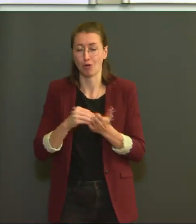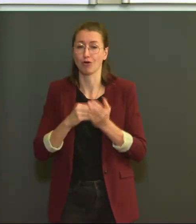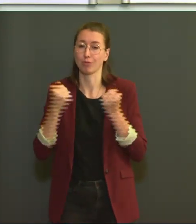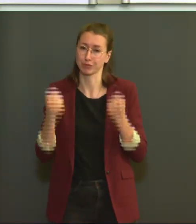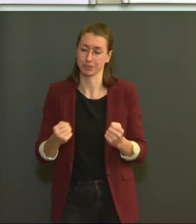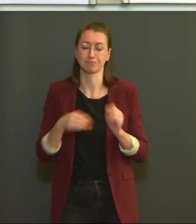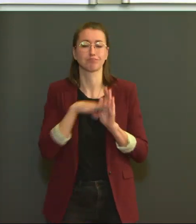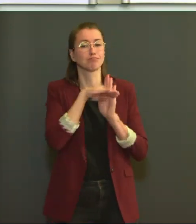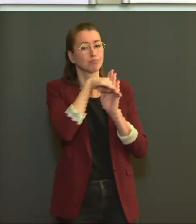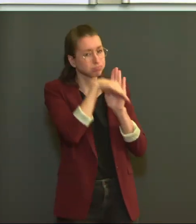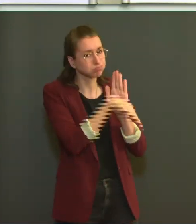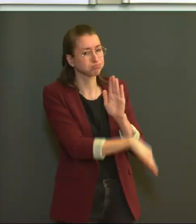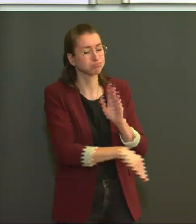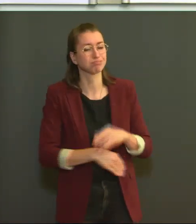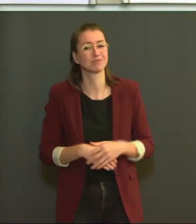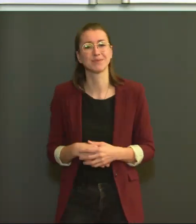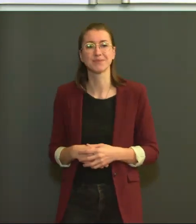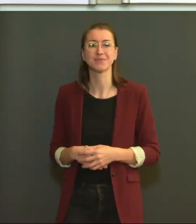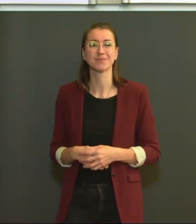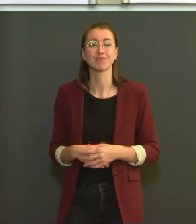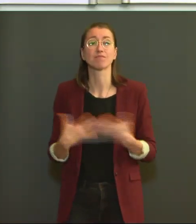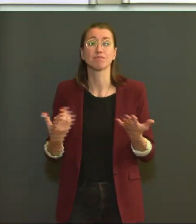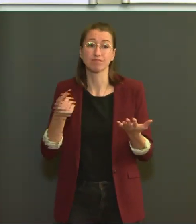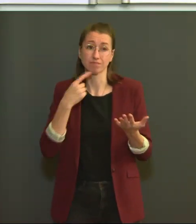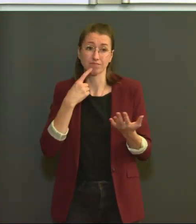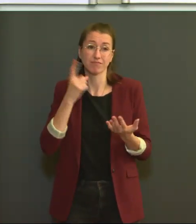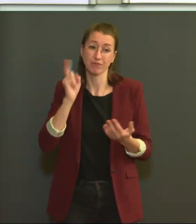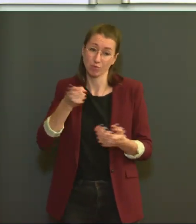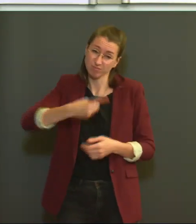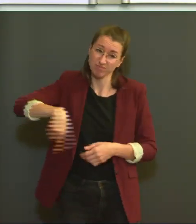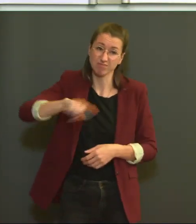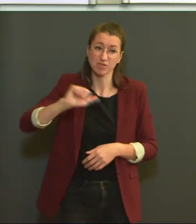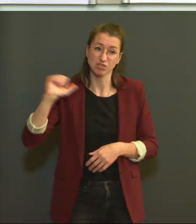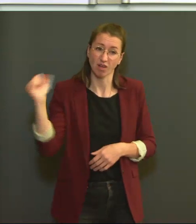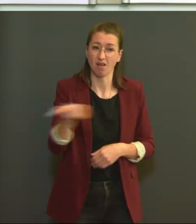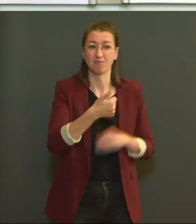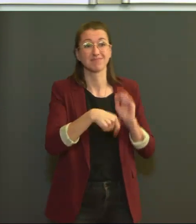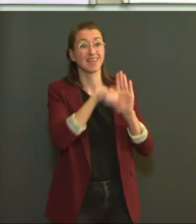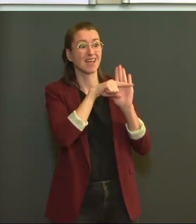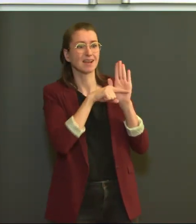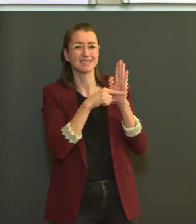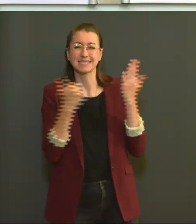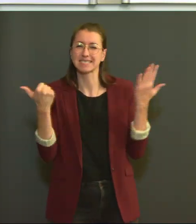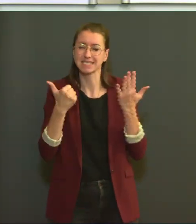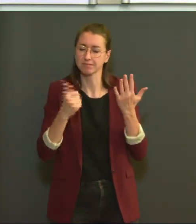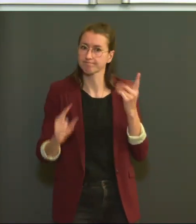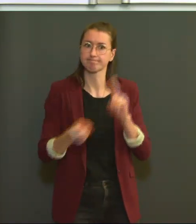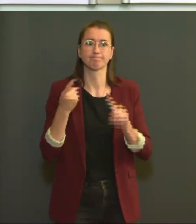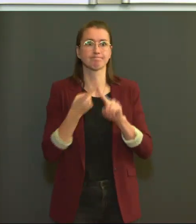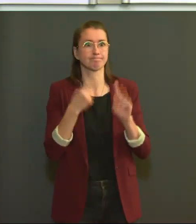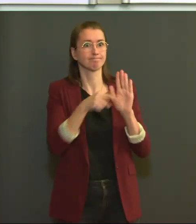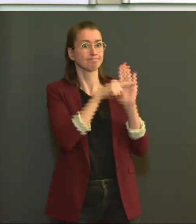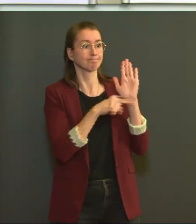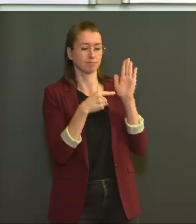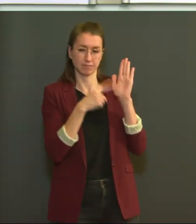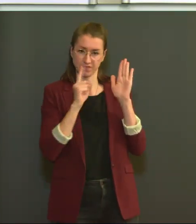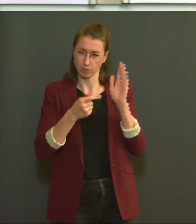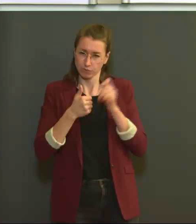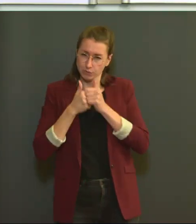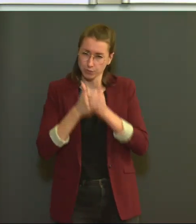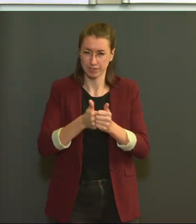donc une attention particulière aux 6 règles d'or pour empêcher la